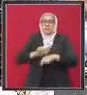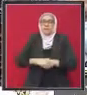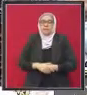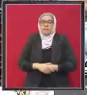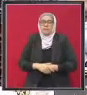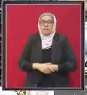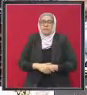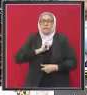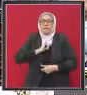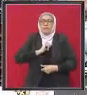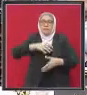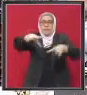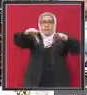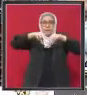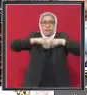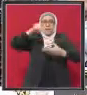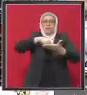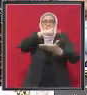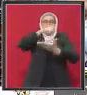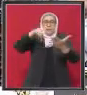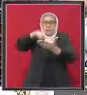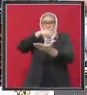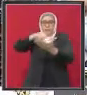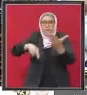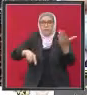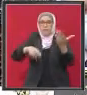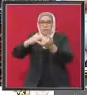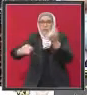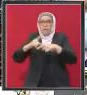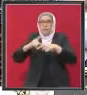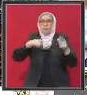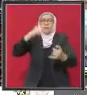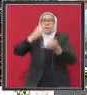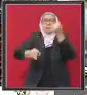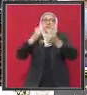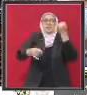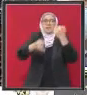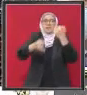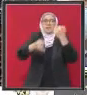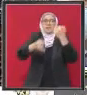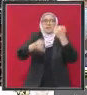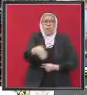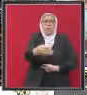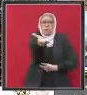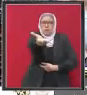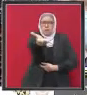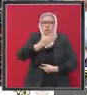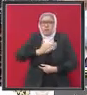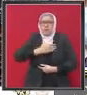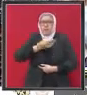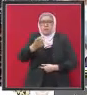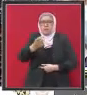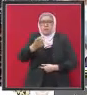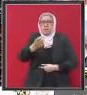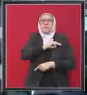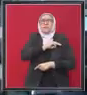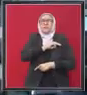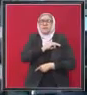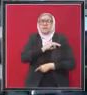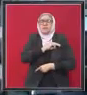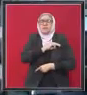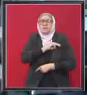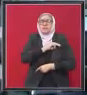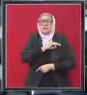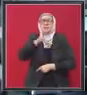maklum komen-komen yang diberikan. Mungkin ini last sekali lah Yang Berhormat Mua ni. Tak, Subang. Terima kasih Yang Berhormat Menteri. Menteri, Subang.